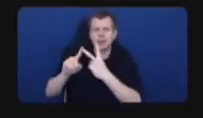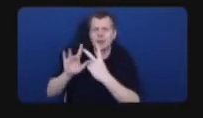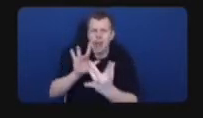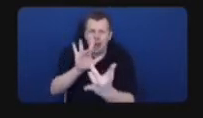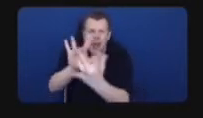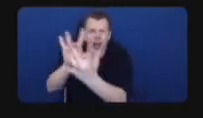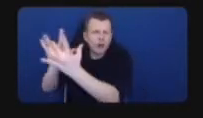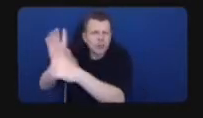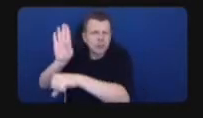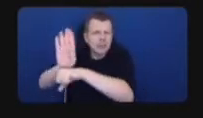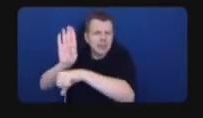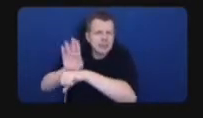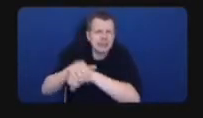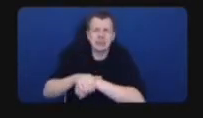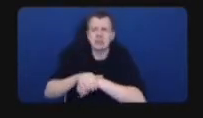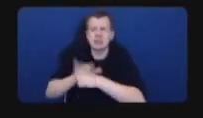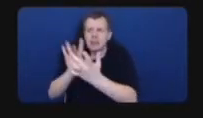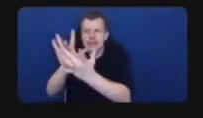Harvey。我在费城的卫生局工作有5年了。现在呢，我是在新冠遏制部门工作，在2020年开始工作的。作为一个是。